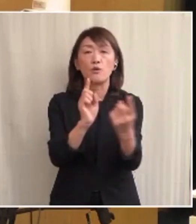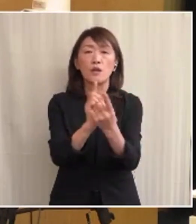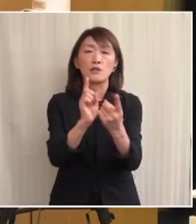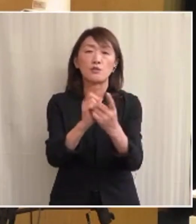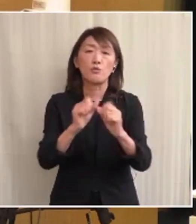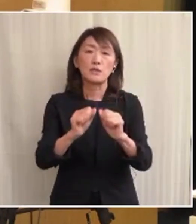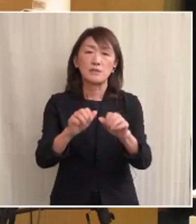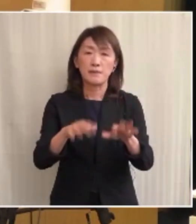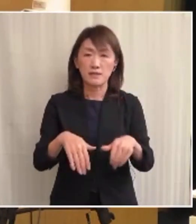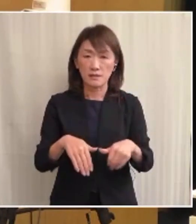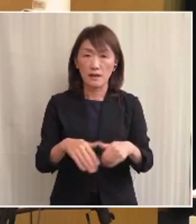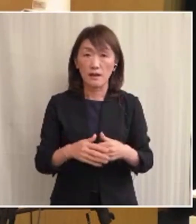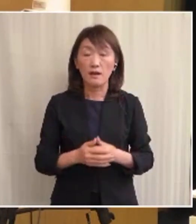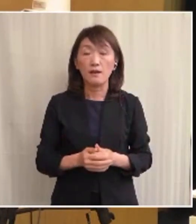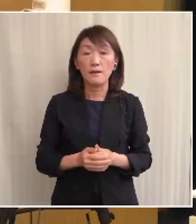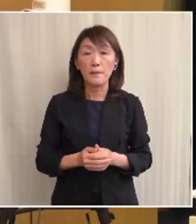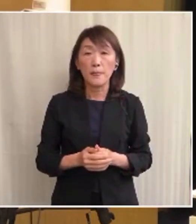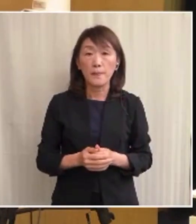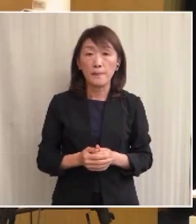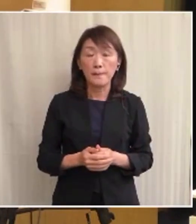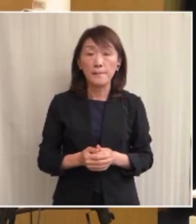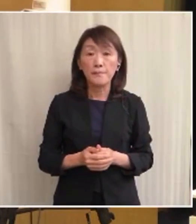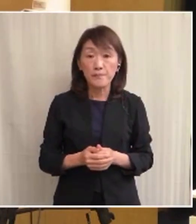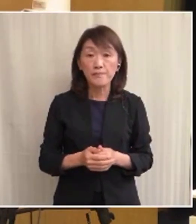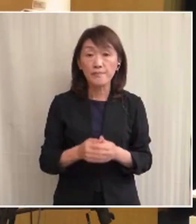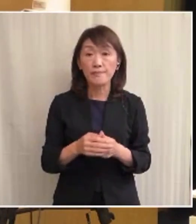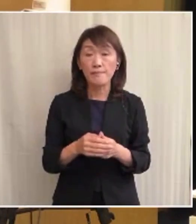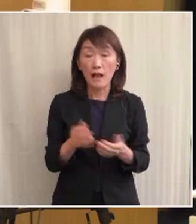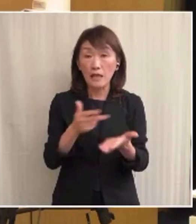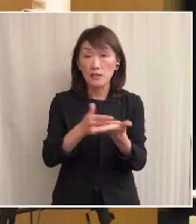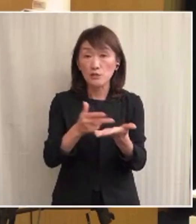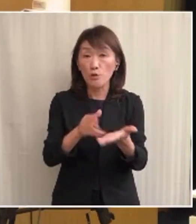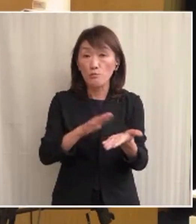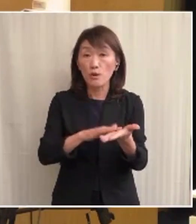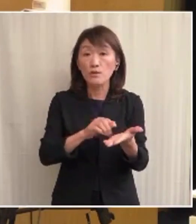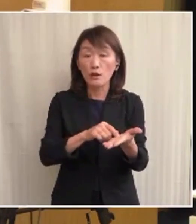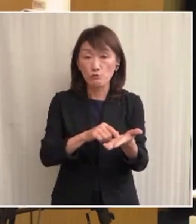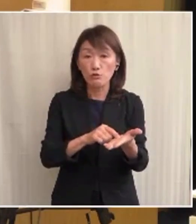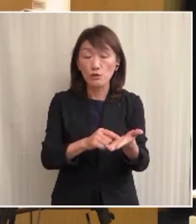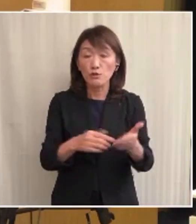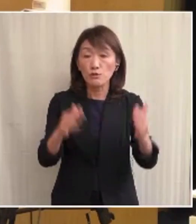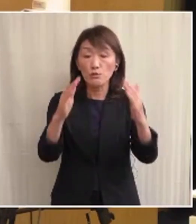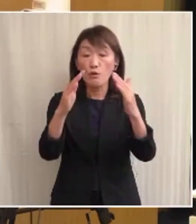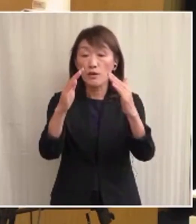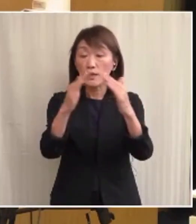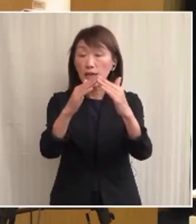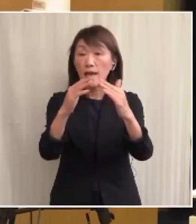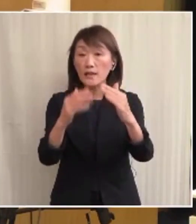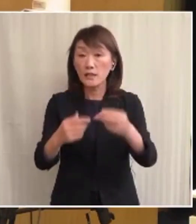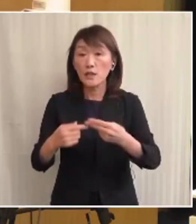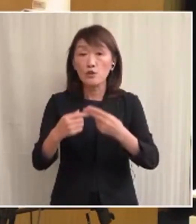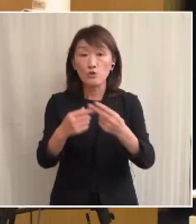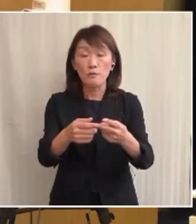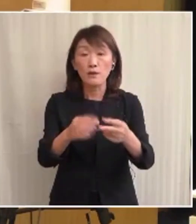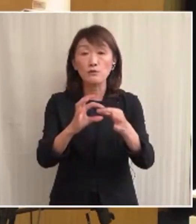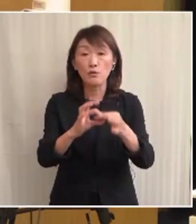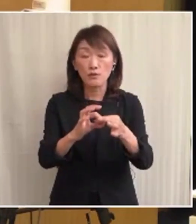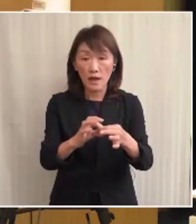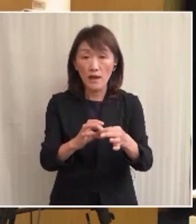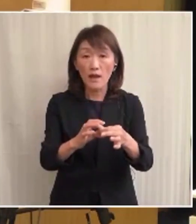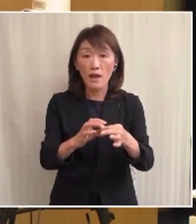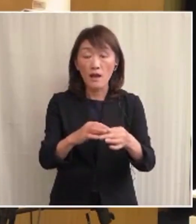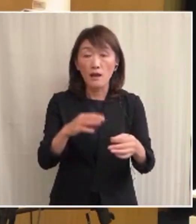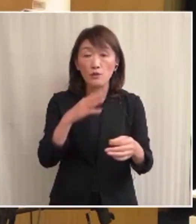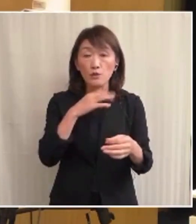とさせていただきました。ただ資料にもございますように、その世帯にお配りをしますので、例えばゼロちゃんより